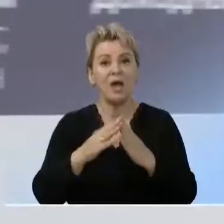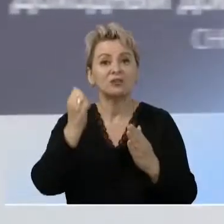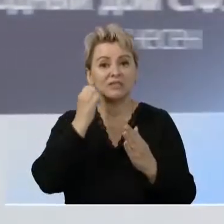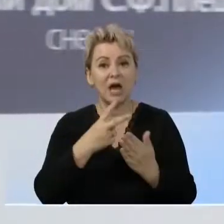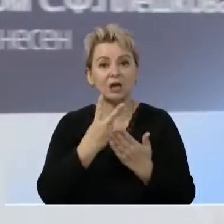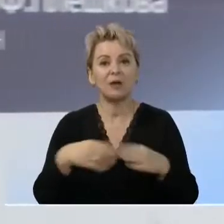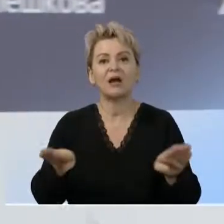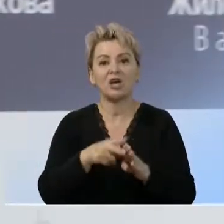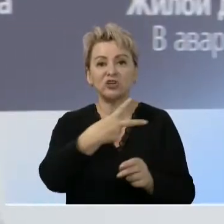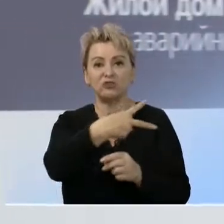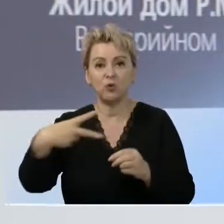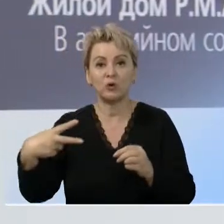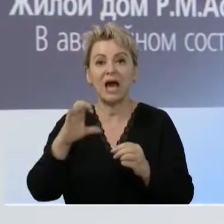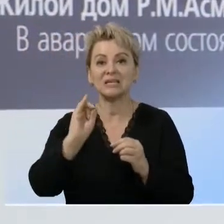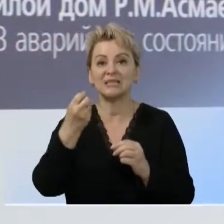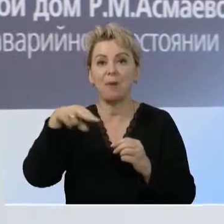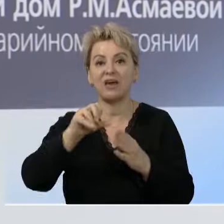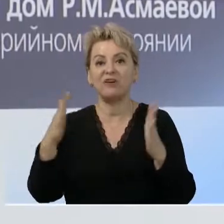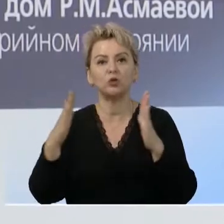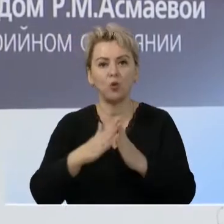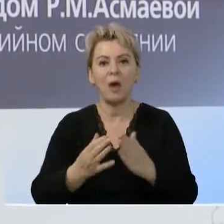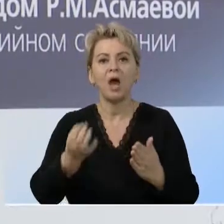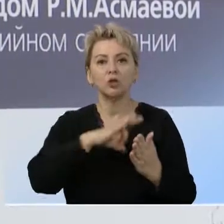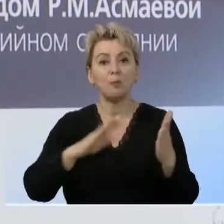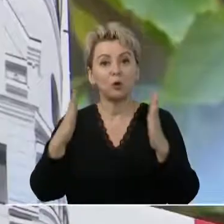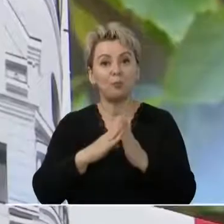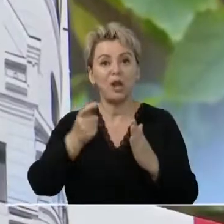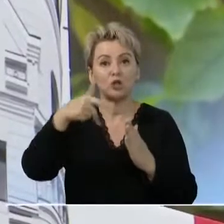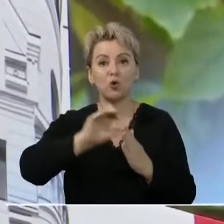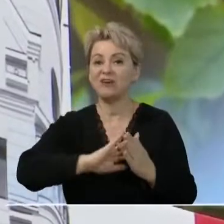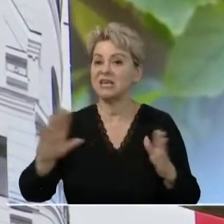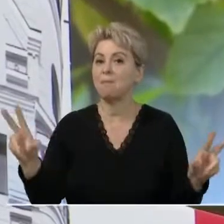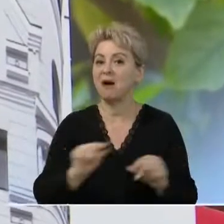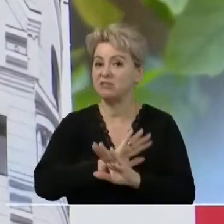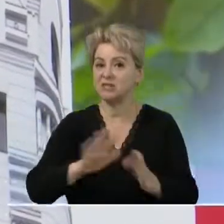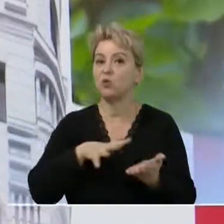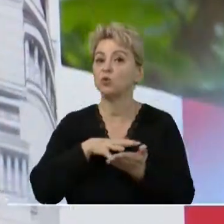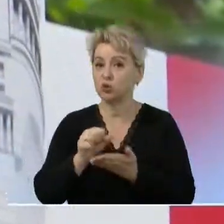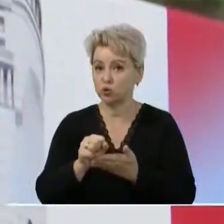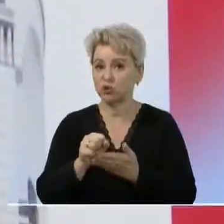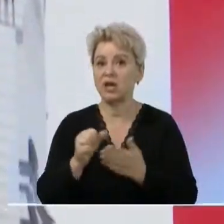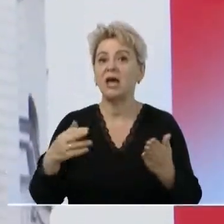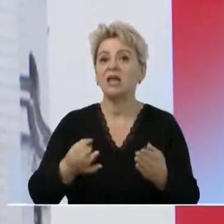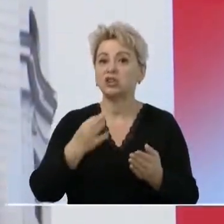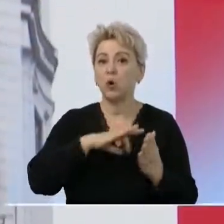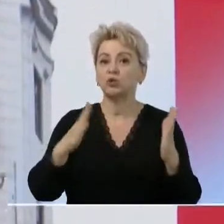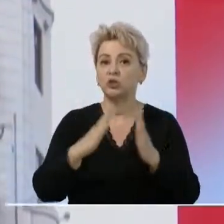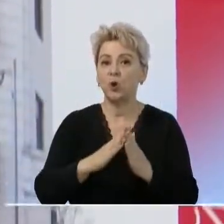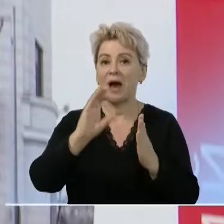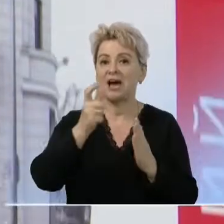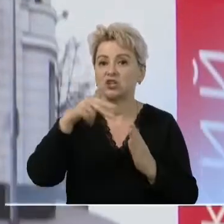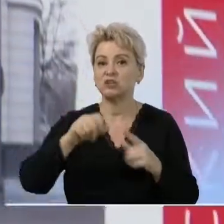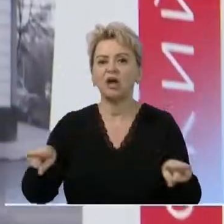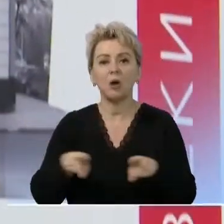как и двухэтажный особняк Осмаевой. А вот доходному дому Плешковой не повезло, снесли. Доходный дом Аджемова как